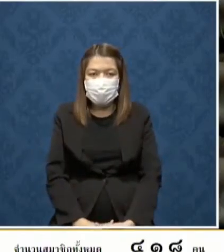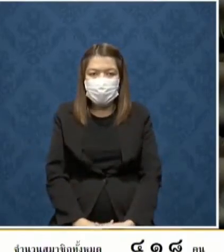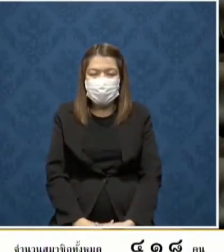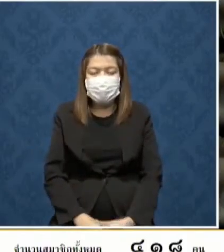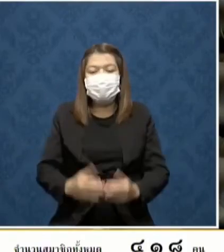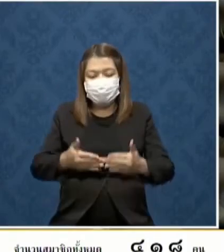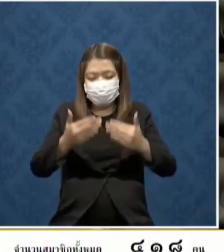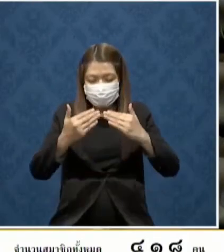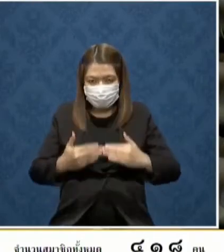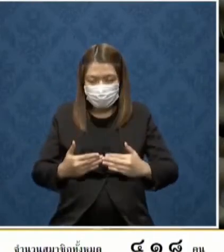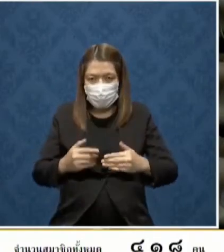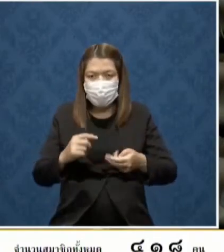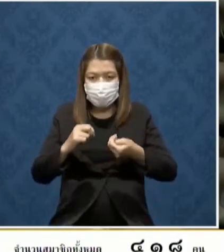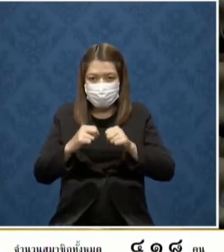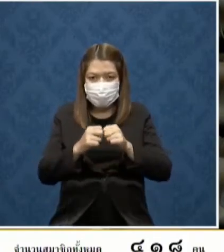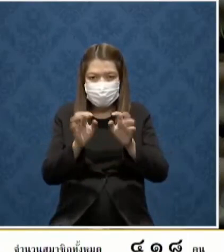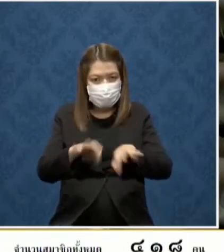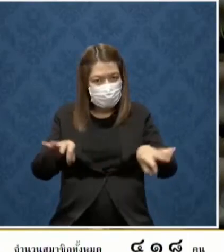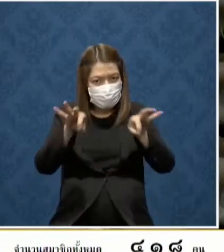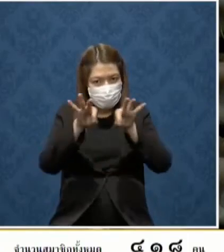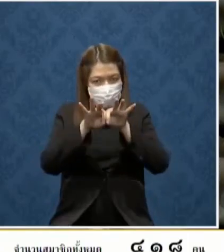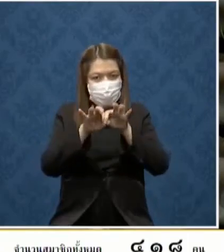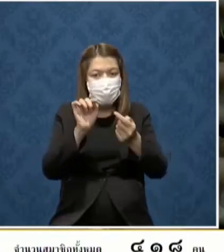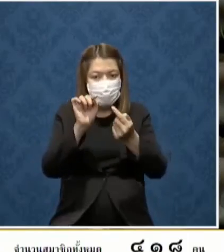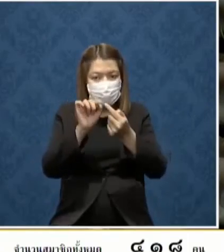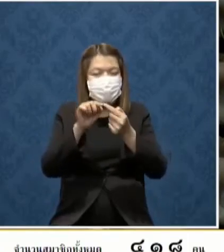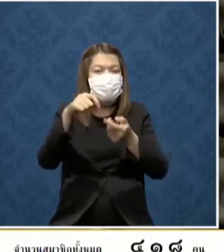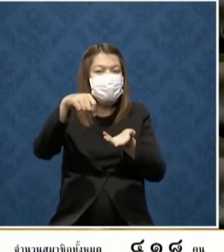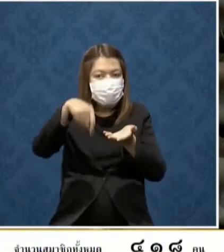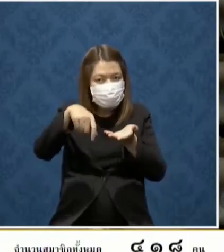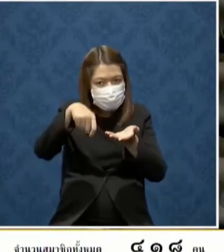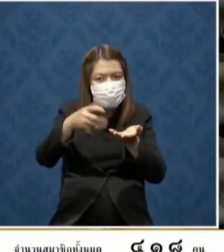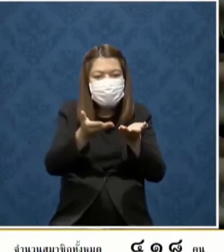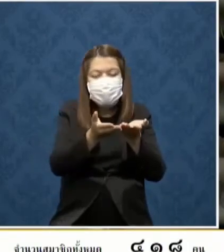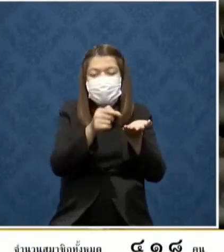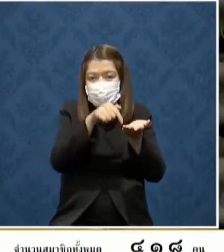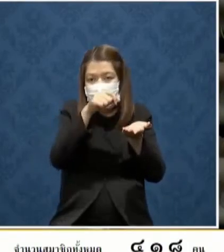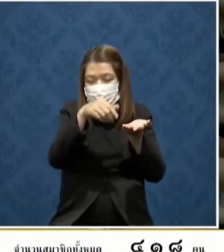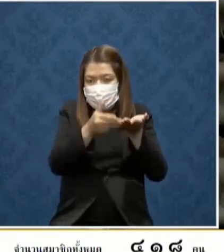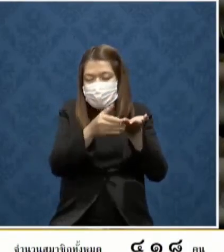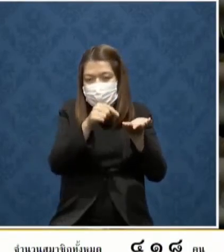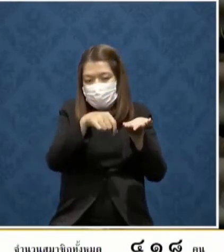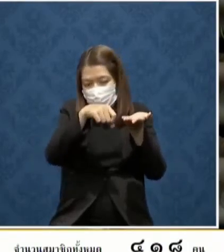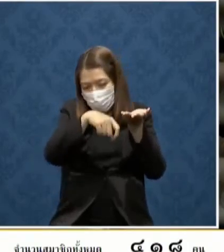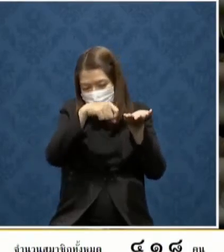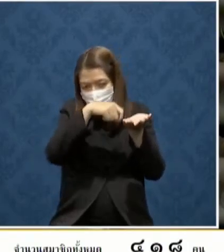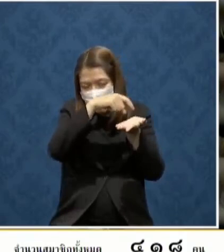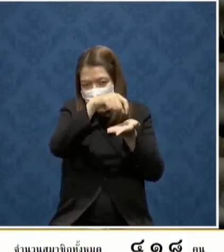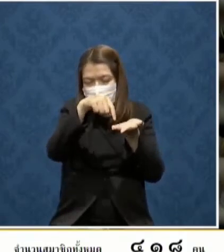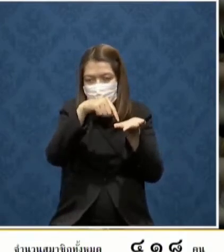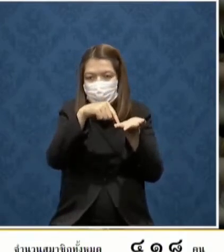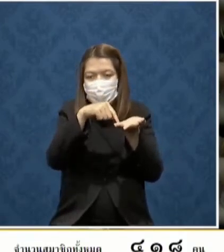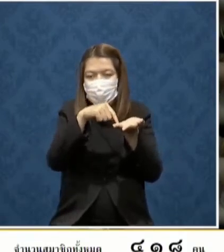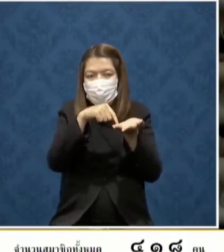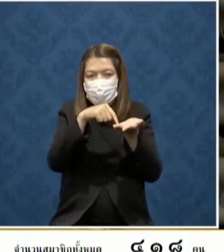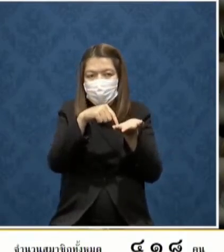ัมอปหสำคัญคือื่องของการซ่อมตัวเรือทั้งมีส่นทอยู่ใ